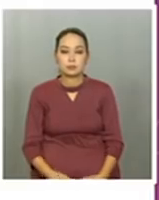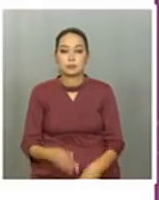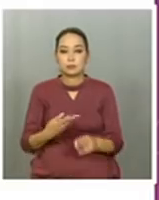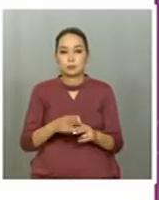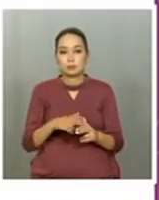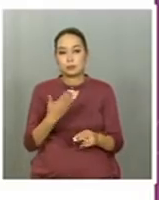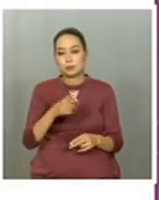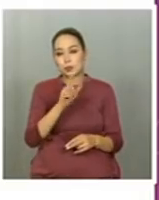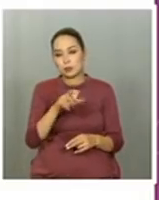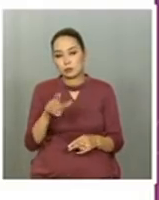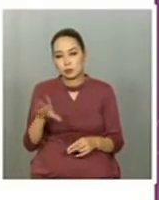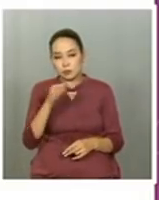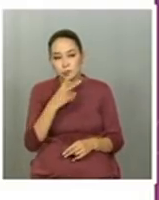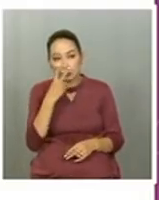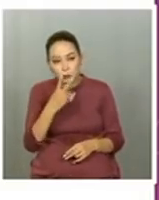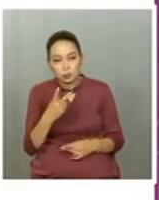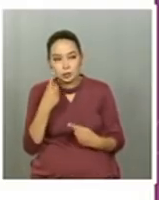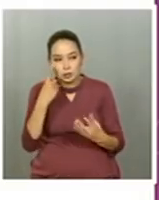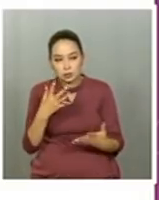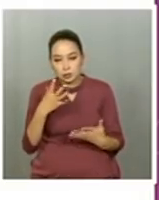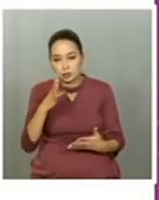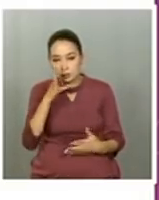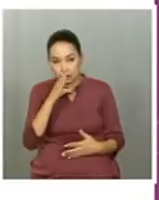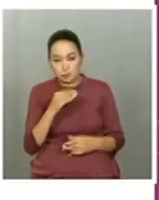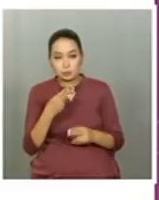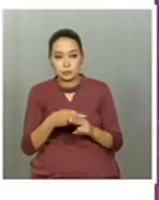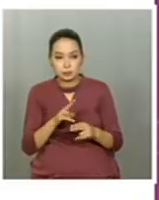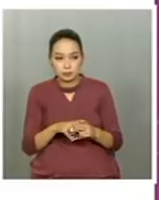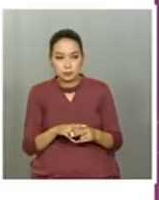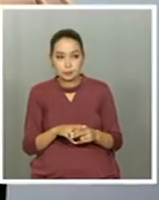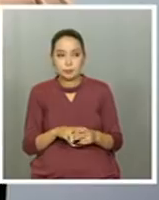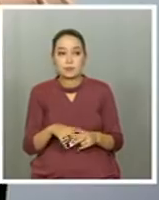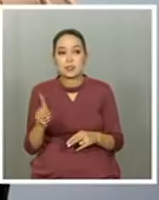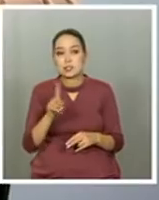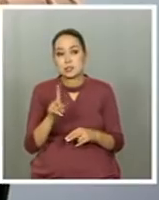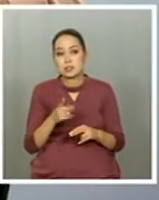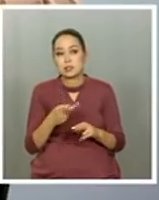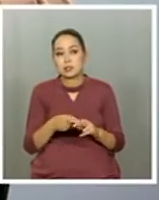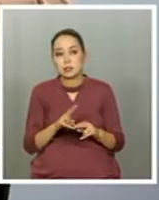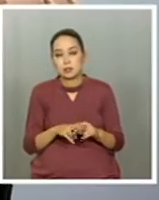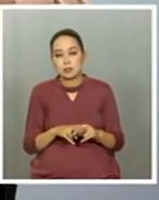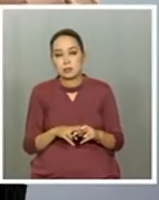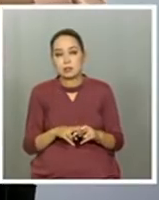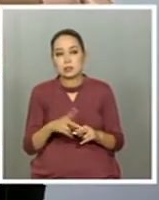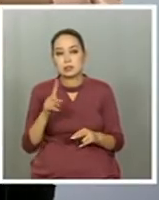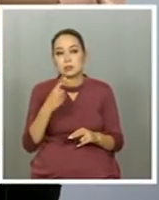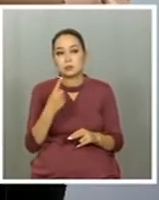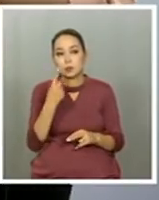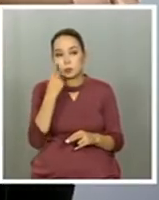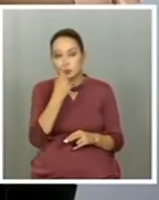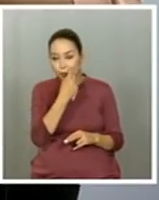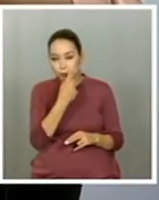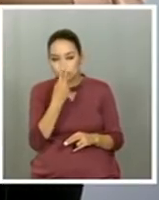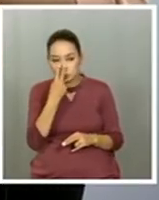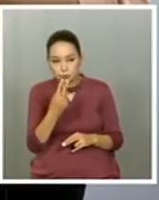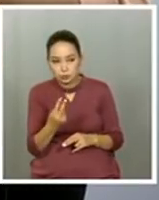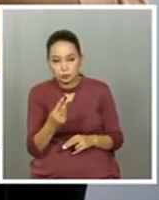кәдімгі көру айқындау қабілеті. Мұндағы Z деп отырғанымыз Z1 көздің айқындау